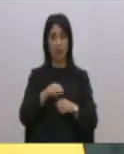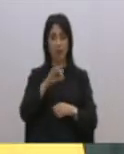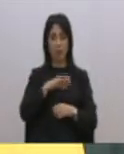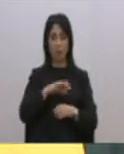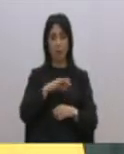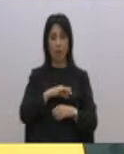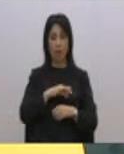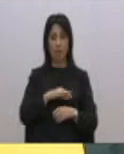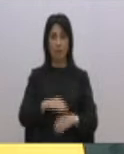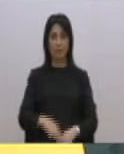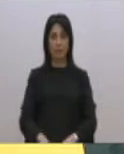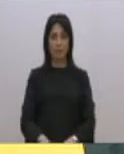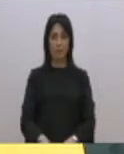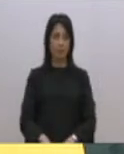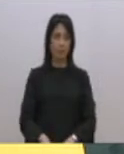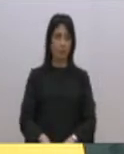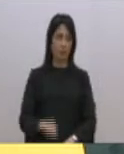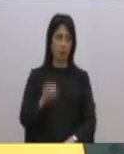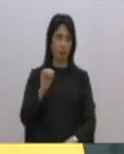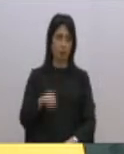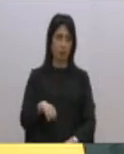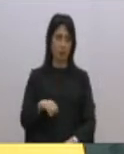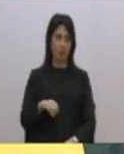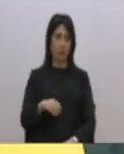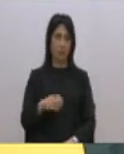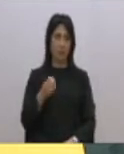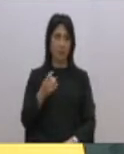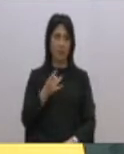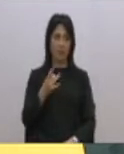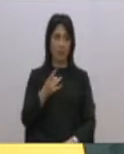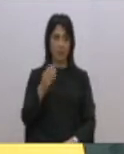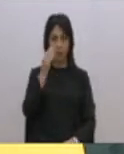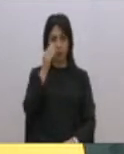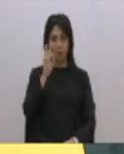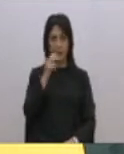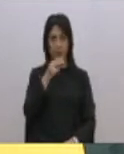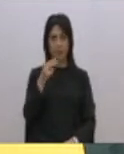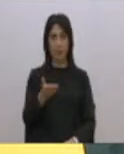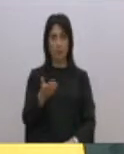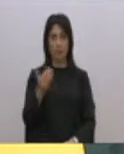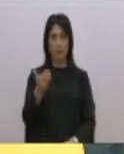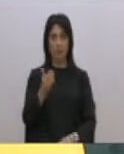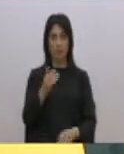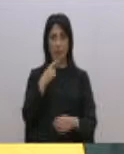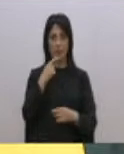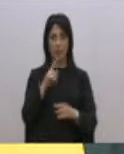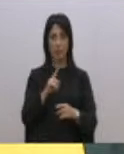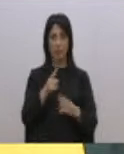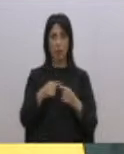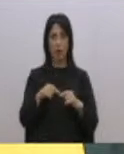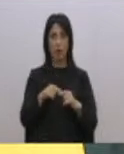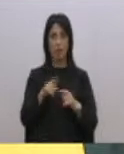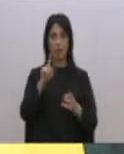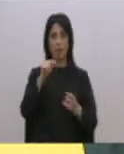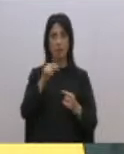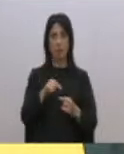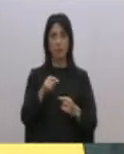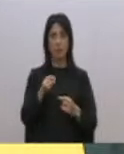გამას შეიძლება, არის კიდევ ერთხელ გიმჯეროთ ამ თემაზე, მითუმეტეს, რომ კომიტეტის